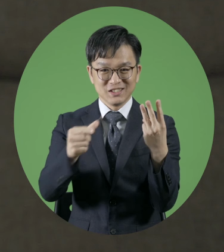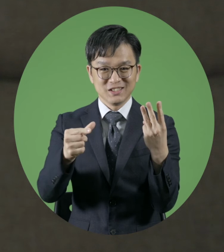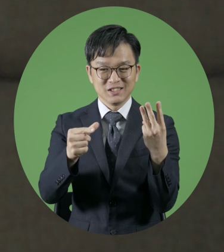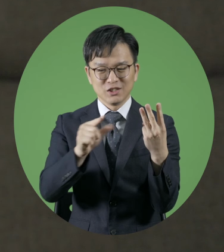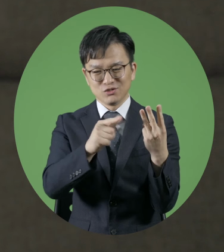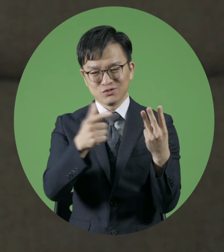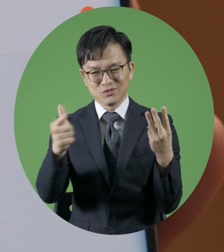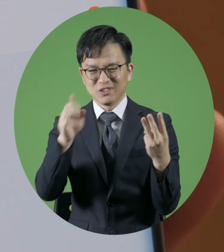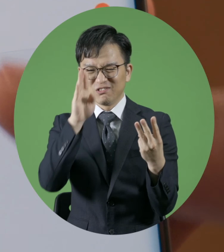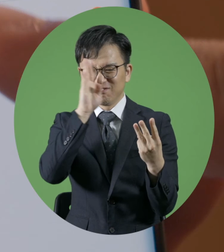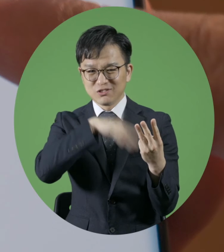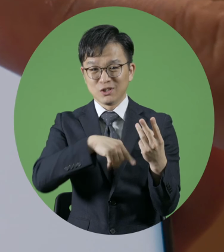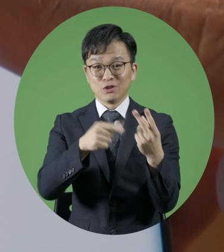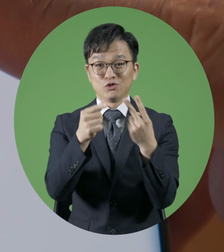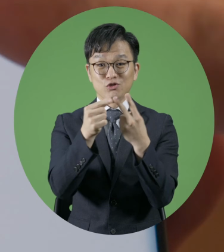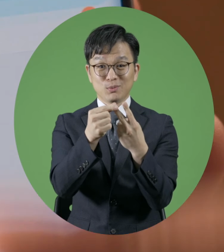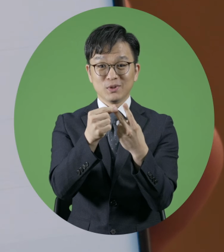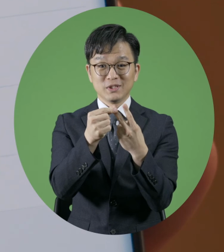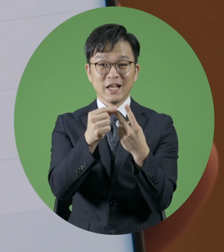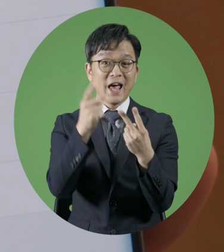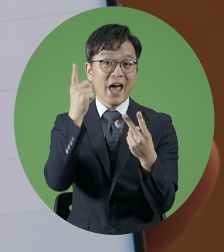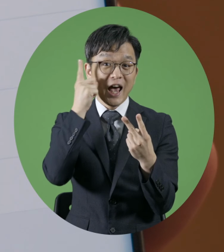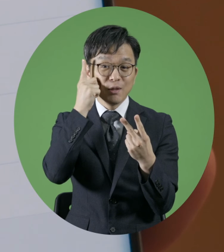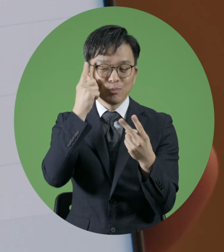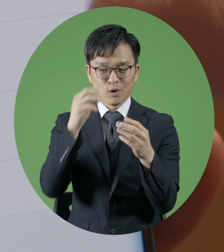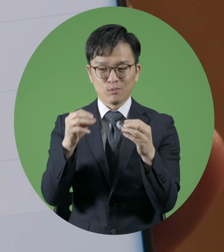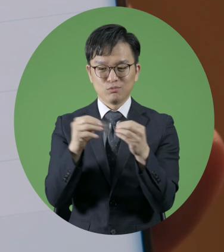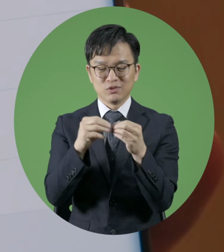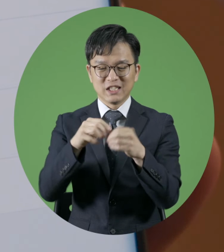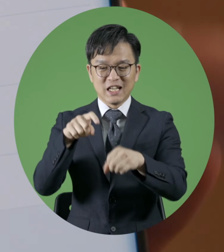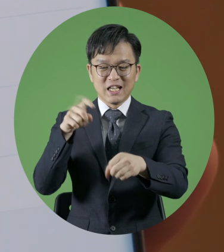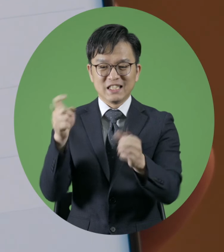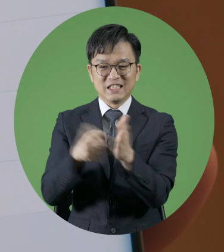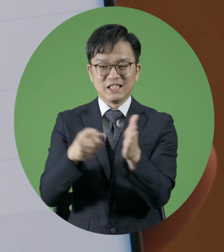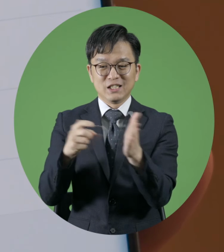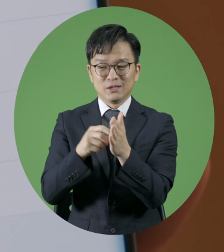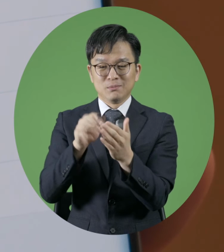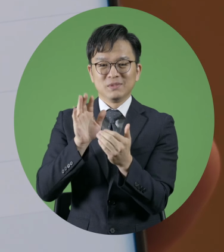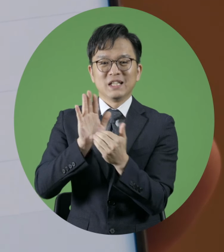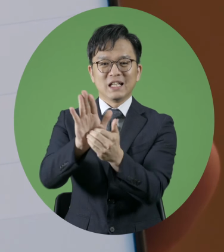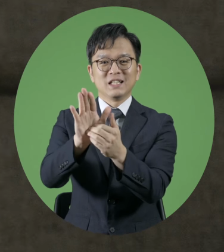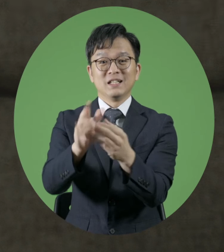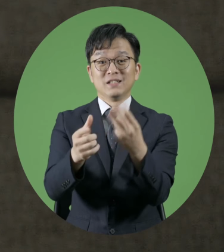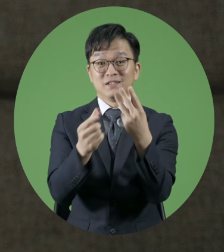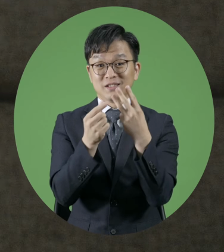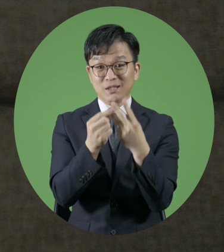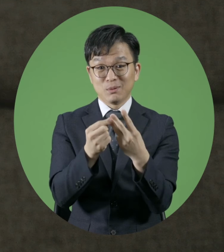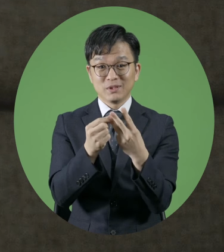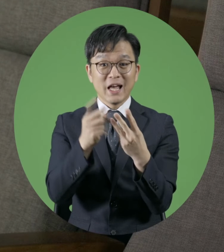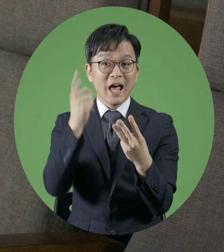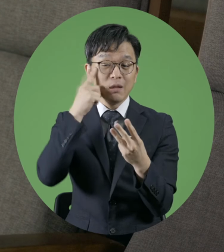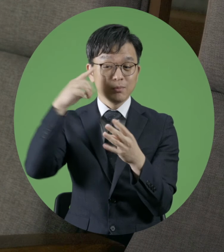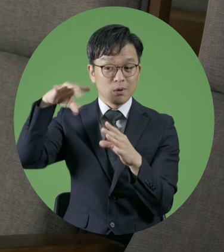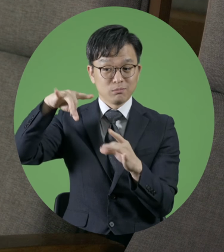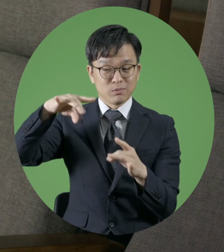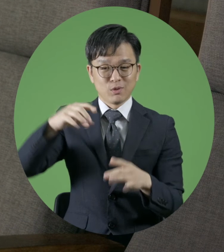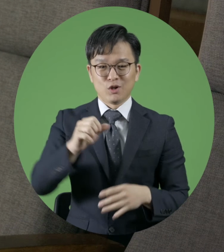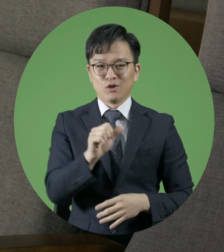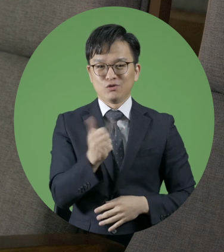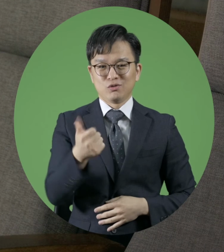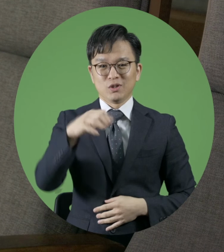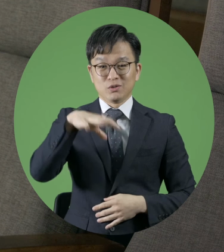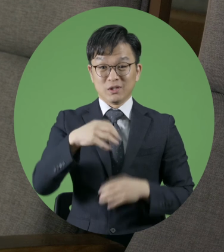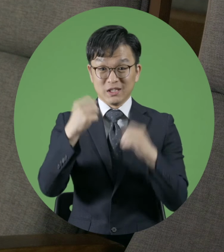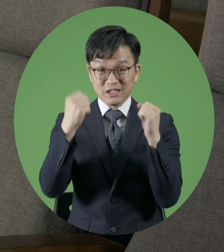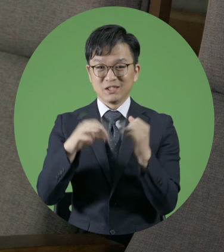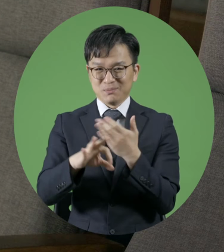기조. 둘, 휴대폰 설정에서 긴급 재난 문자 수신 차단. 셋, 문자를 받을 수 없는